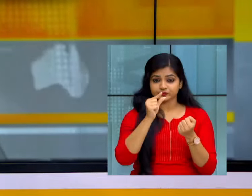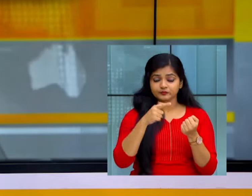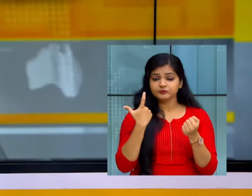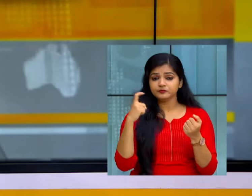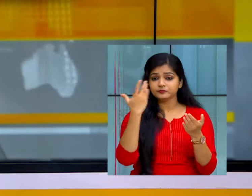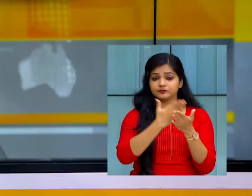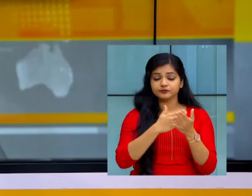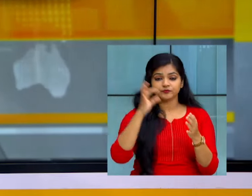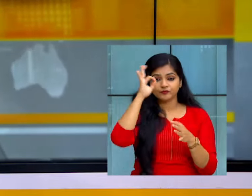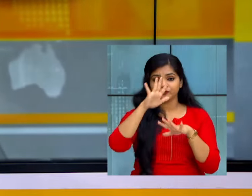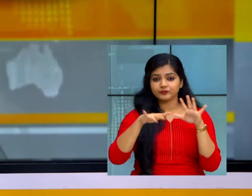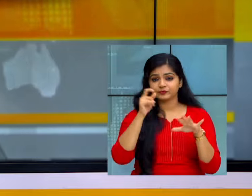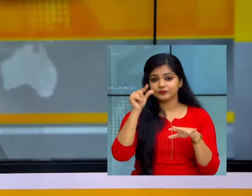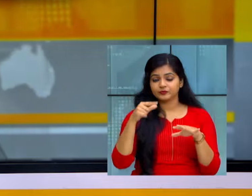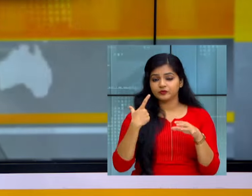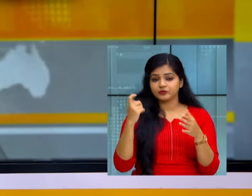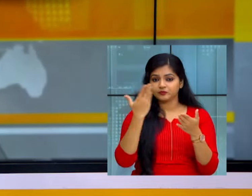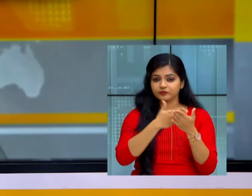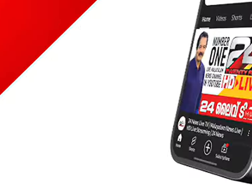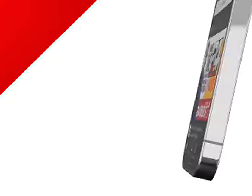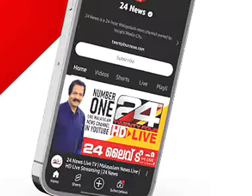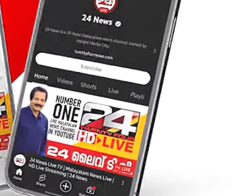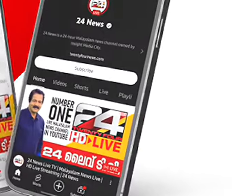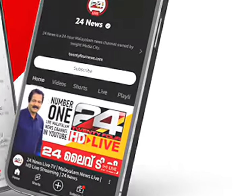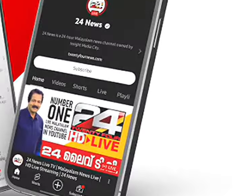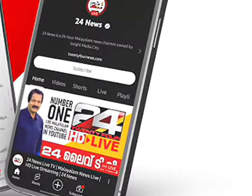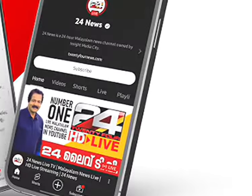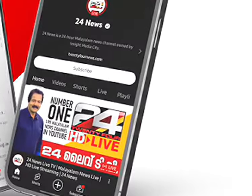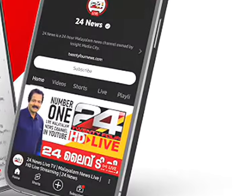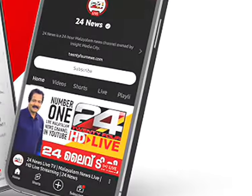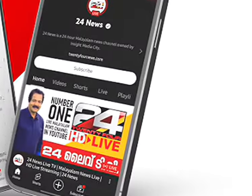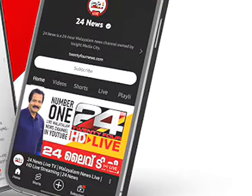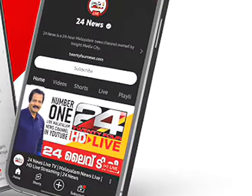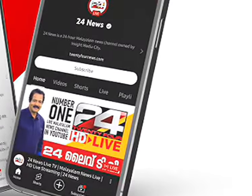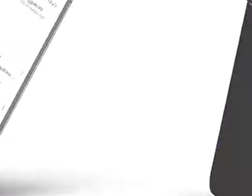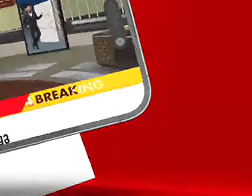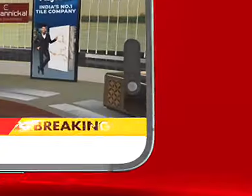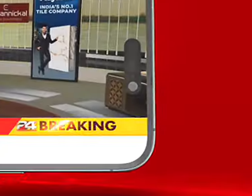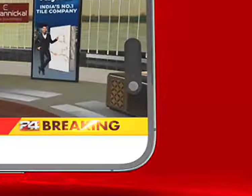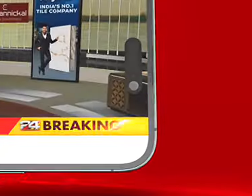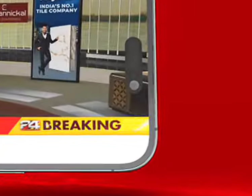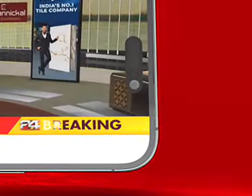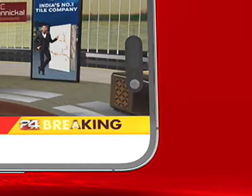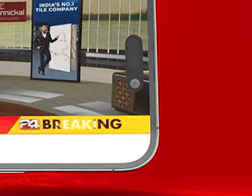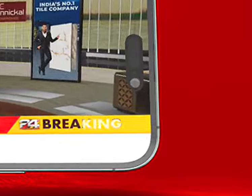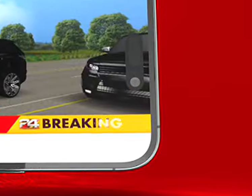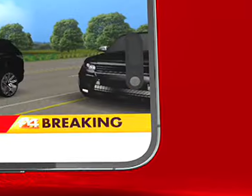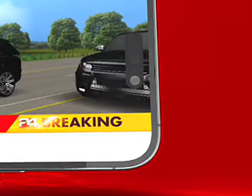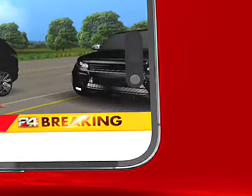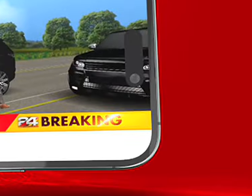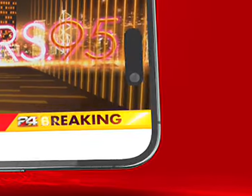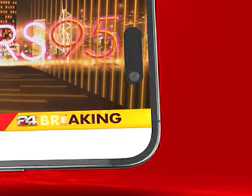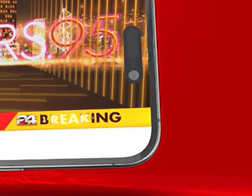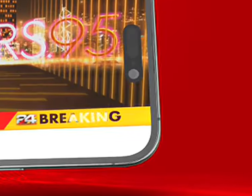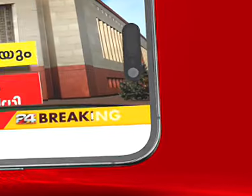ഒപ്പം തന്നെ യദു കോടതിയിലേക്ക് തന്റെ പരാതിയുമായി എത്തുന്നു ലോകത്ത് എവിടെയായാലും ഏതു സമയത്തും 24 വാർത്തകളും ഓഗ്മെന്റഡ് റിയാലിറ്റി